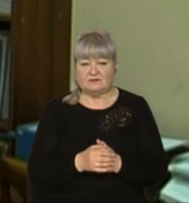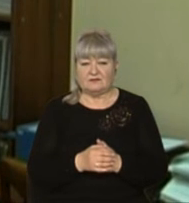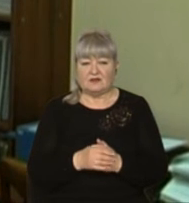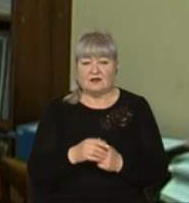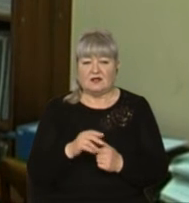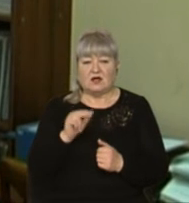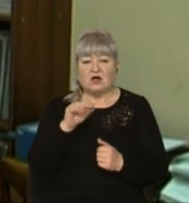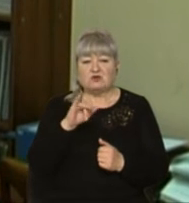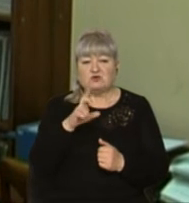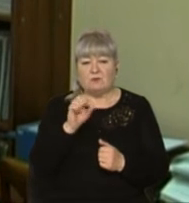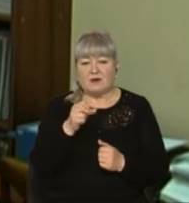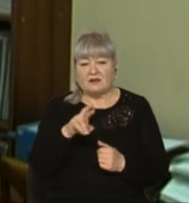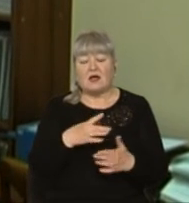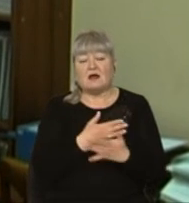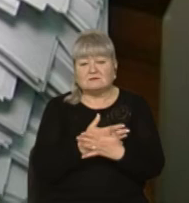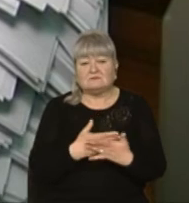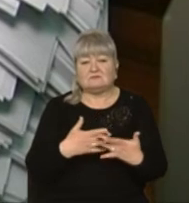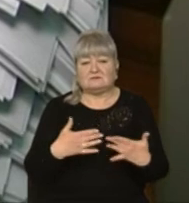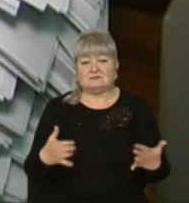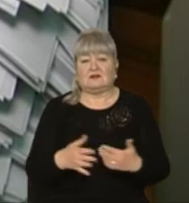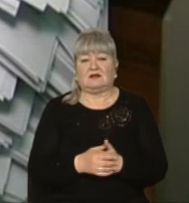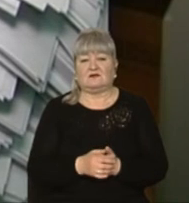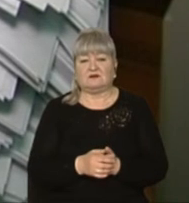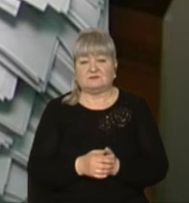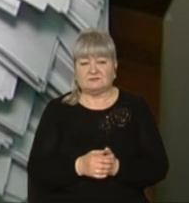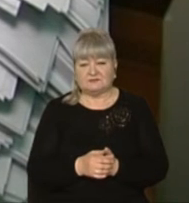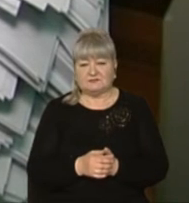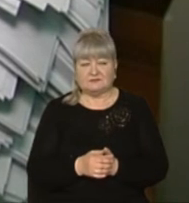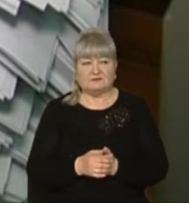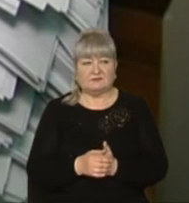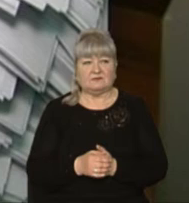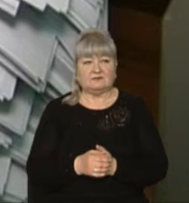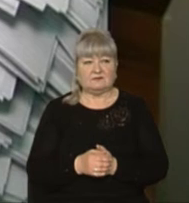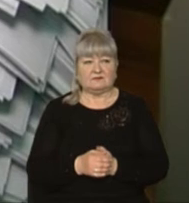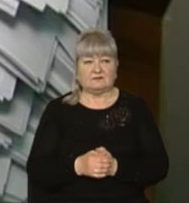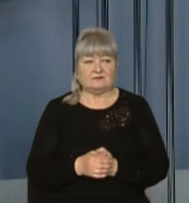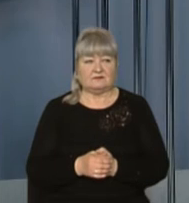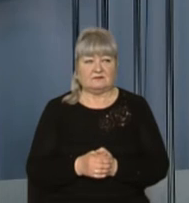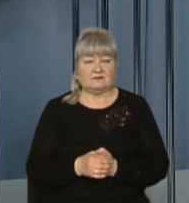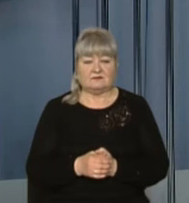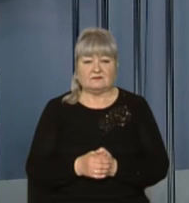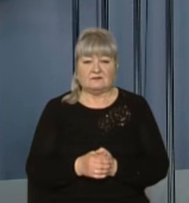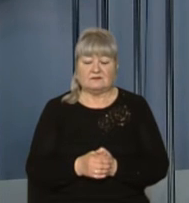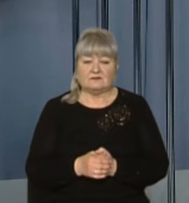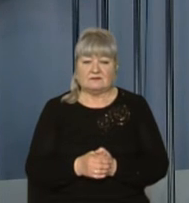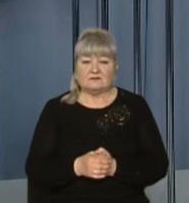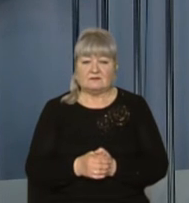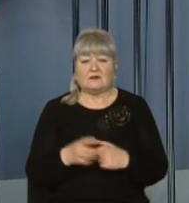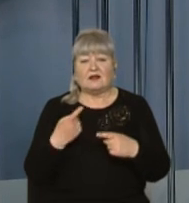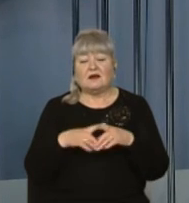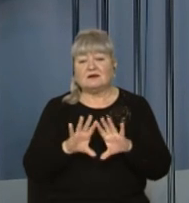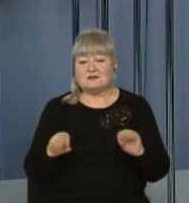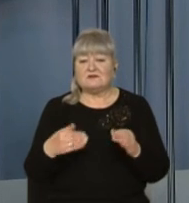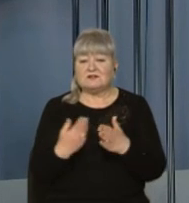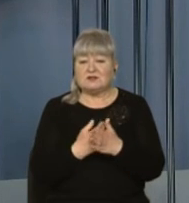Грицька Чубая і так далі. Катерина Садловська, Володимир Стадник, ЮАЛьвів. І це всі